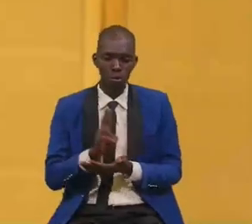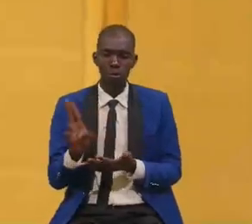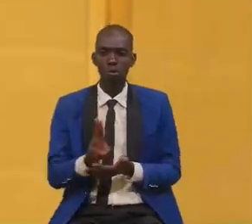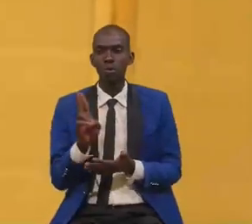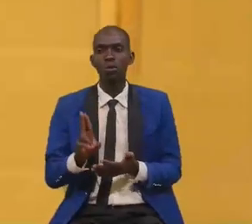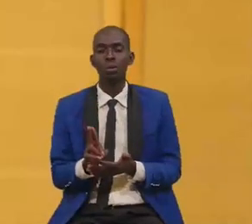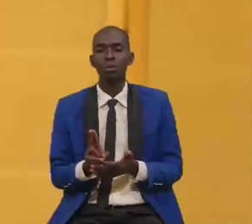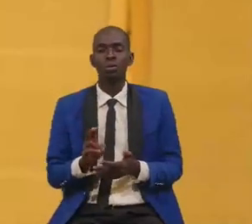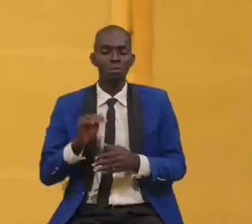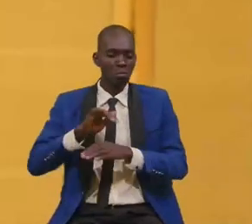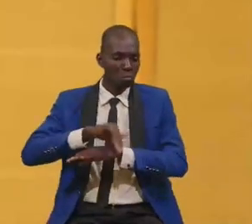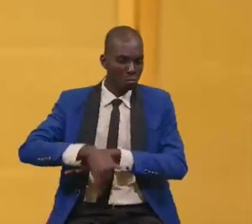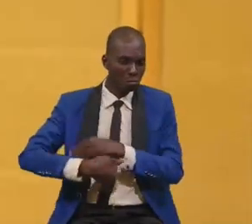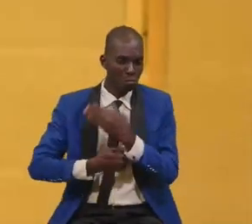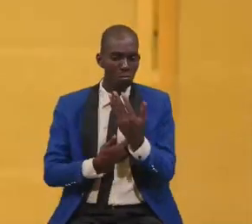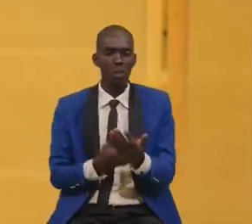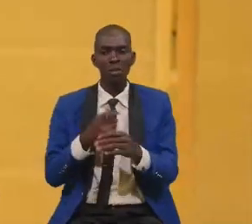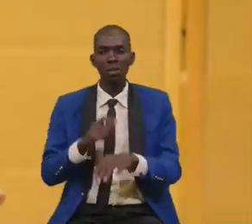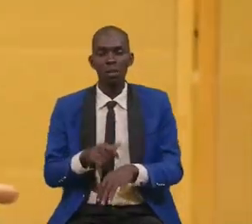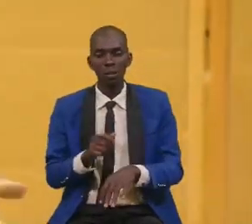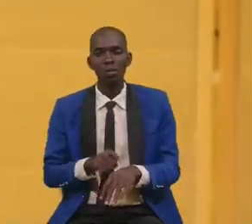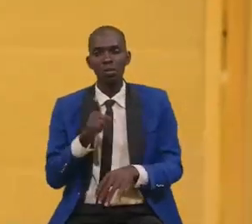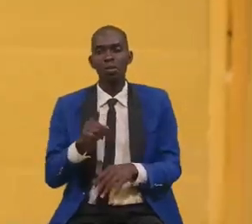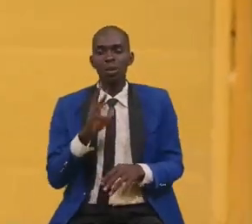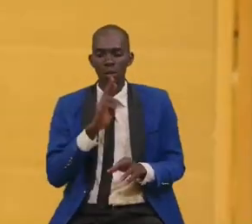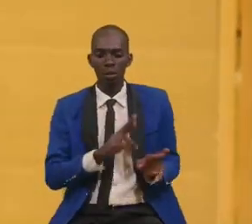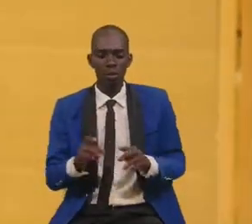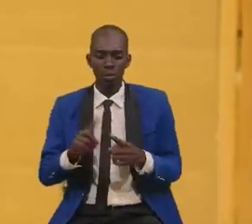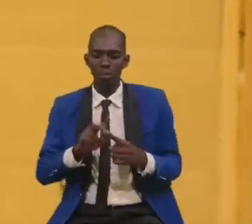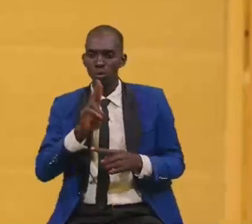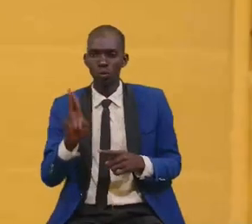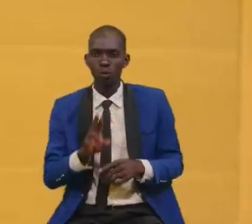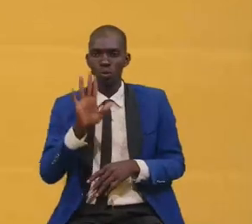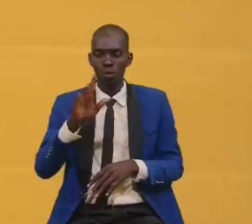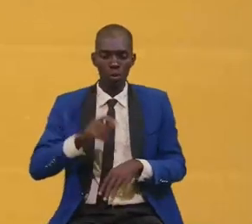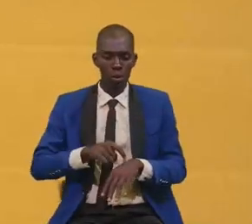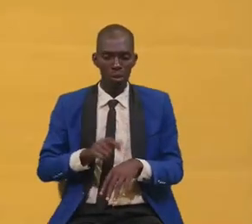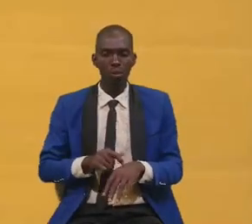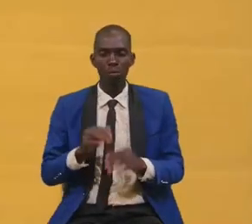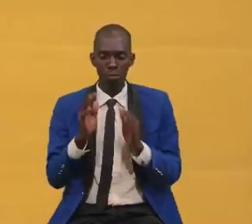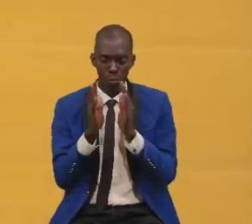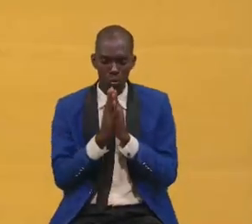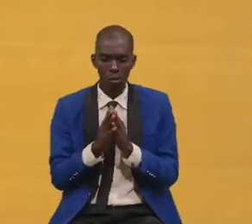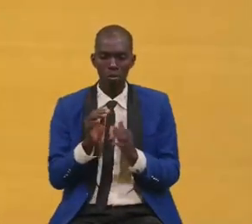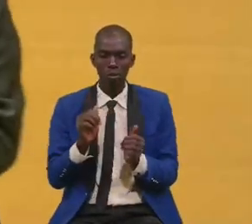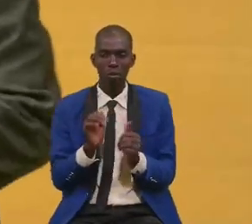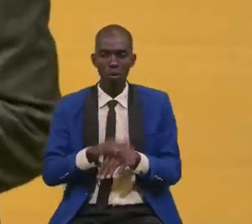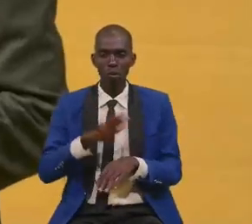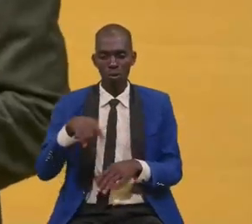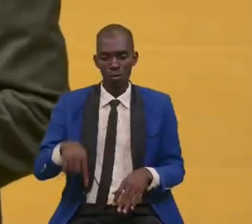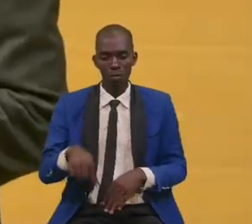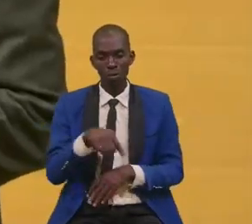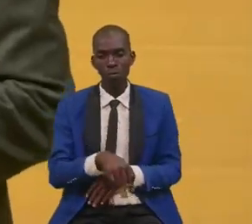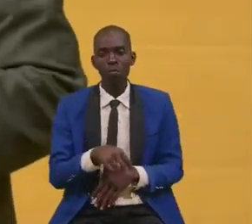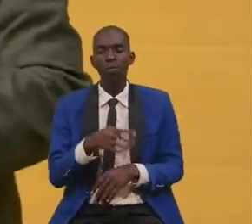l'huile de minuit. Passez du temps sur vos genoux en prière. Passez du temps en examinant,